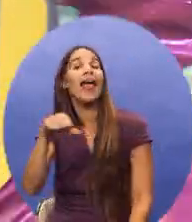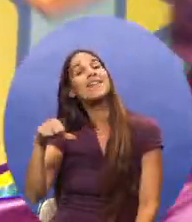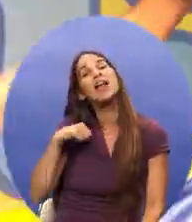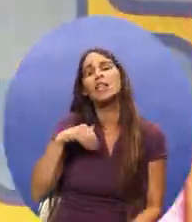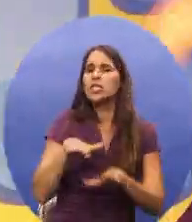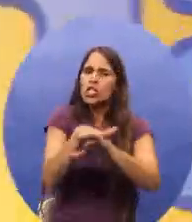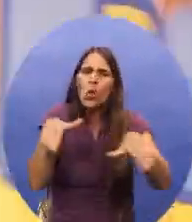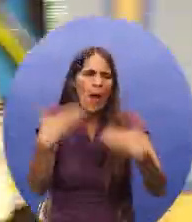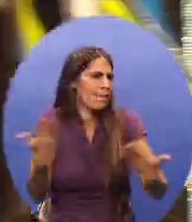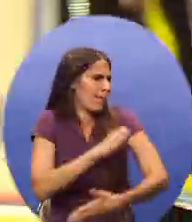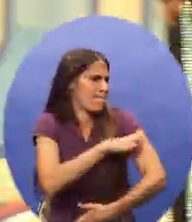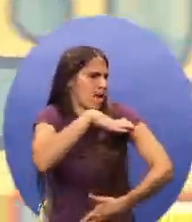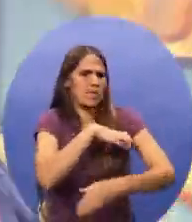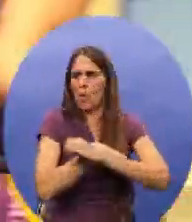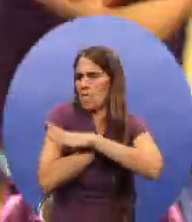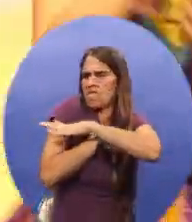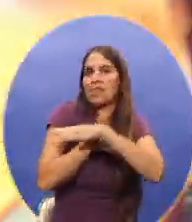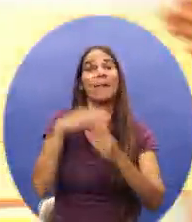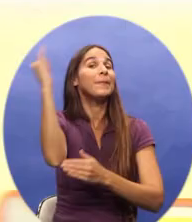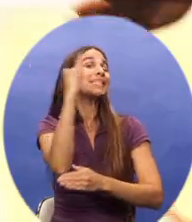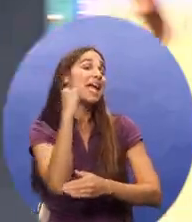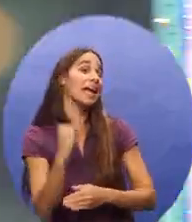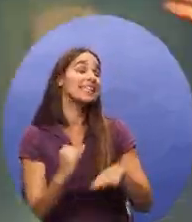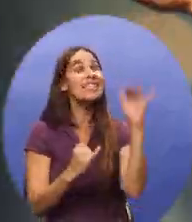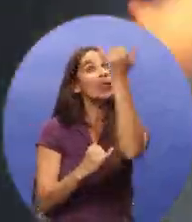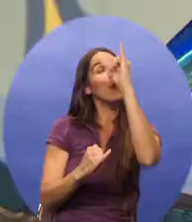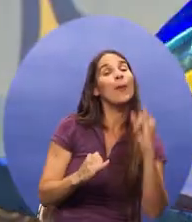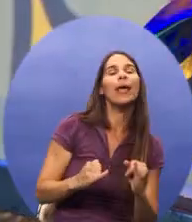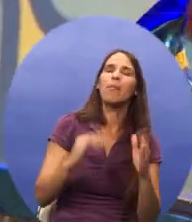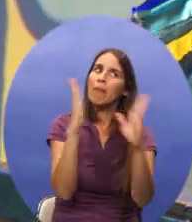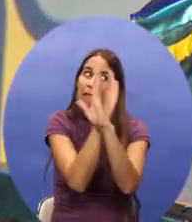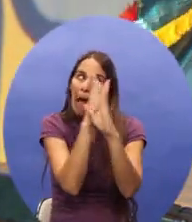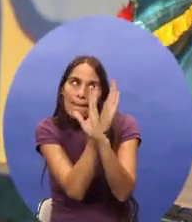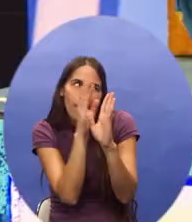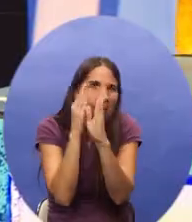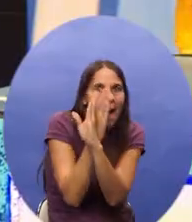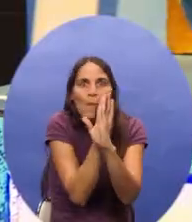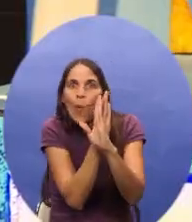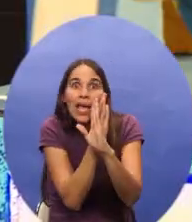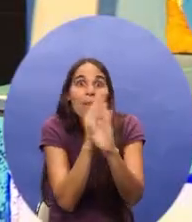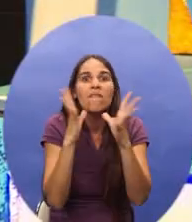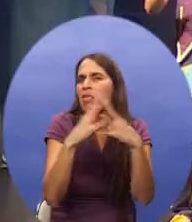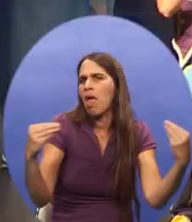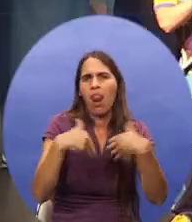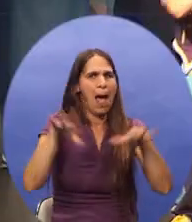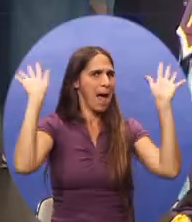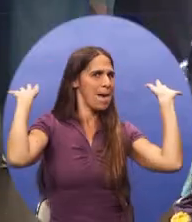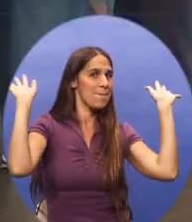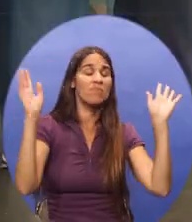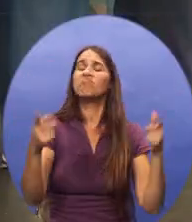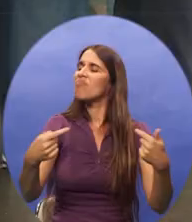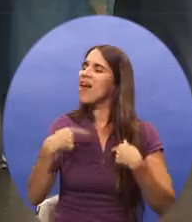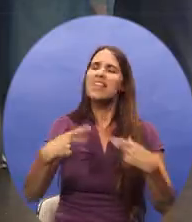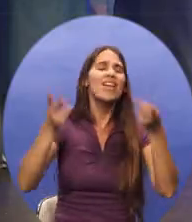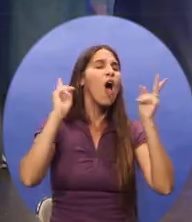הולך לבד. שוחה בלימות צופים, מצייר גם ציורים, מתחבא במחבואים ונעלה